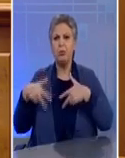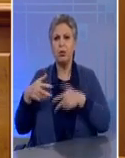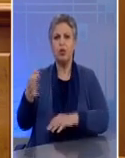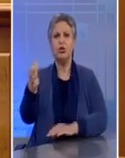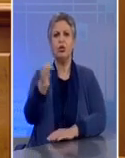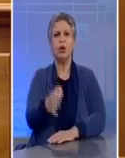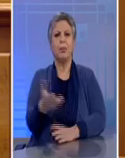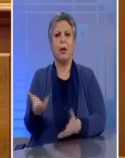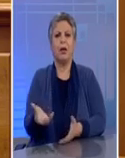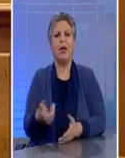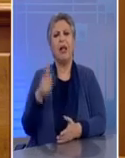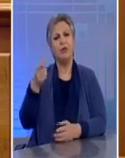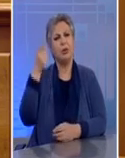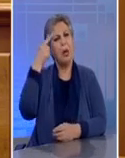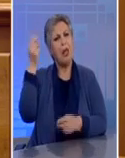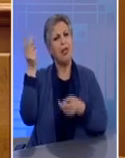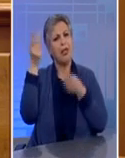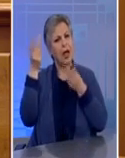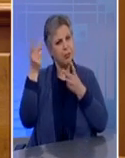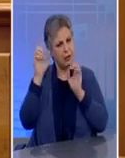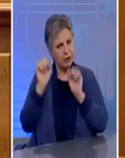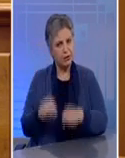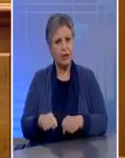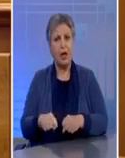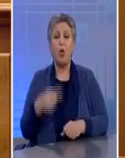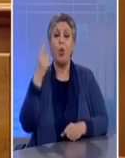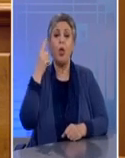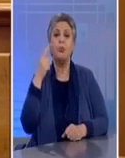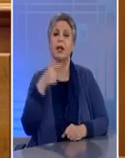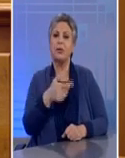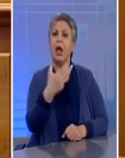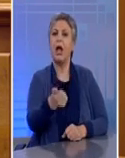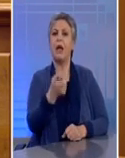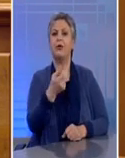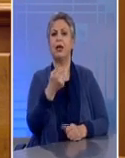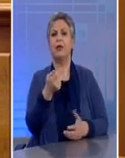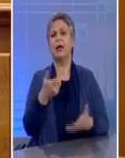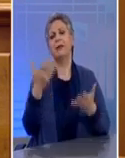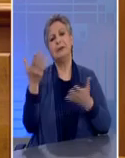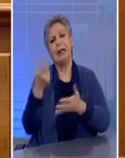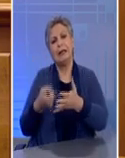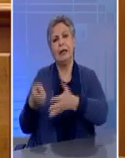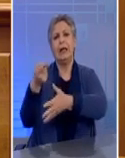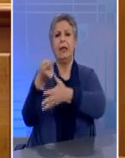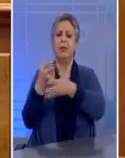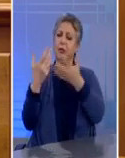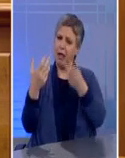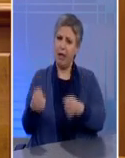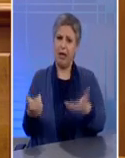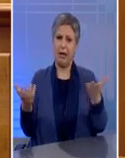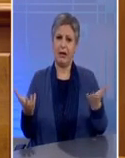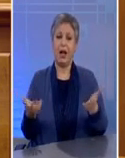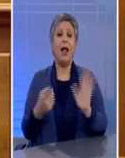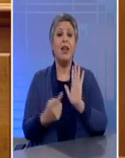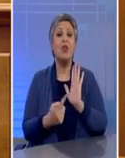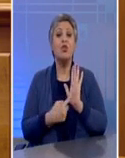μπορεί να ήταν λίγο επιπόλαιος και να νόμιζε ότι από εκεί είναι πακτολός. Εντάξει, σε αυτό να υπερέβαλε. Αλλά ο νόμος